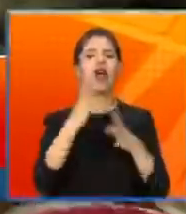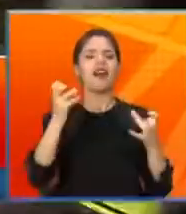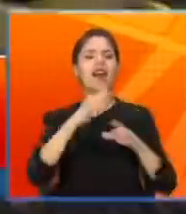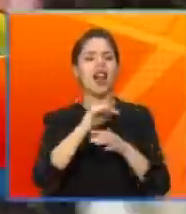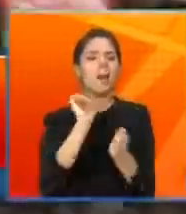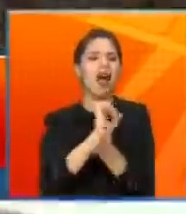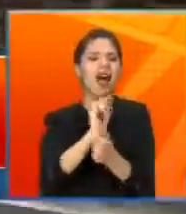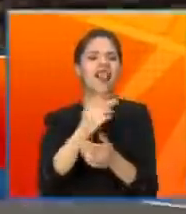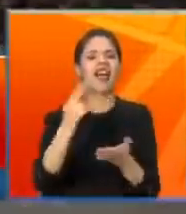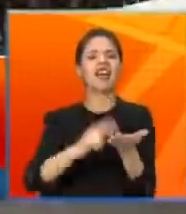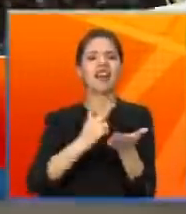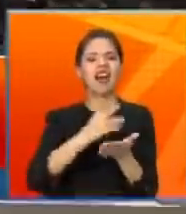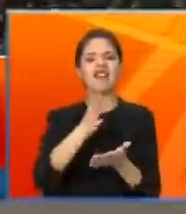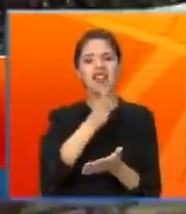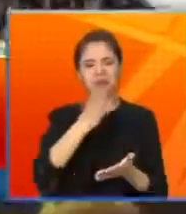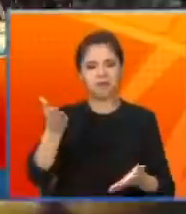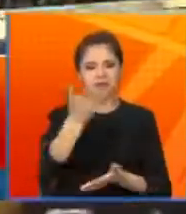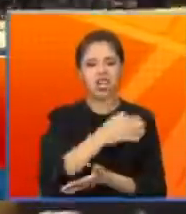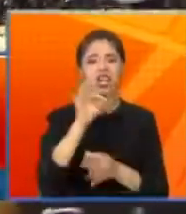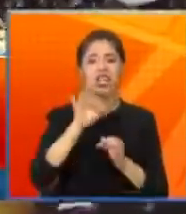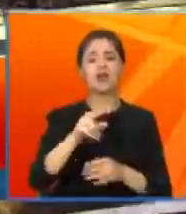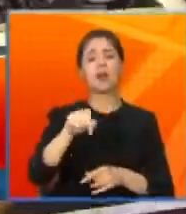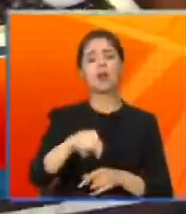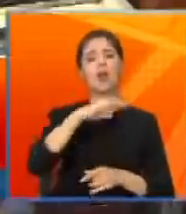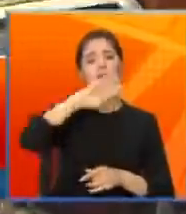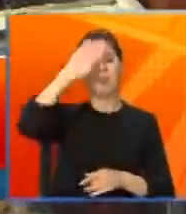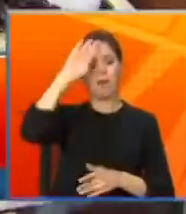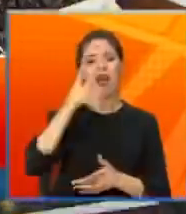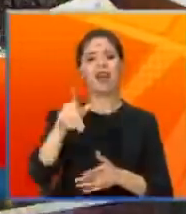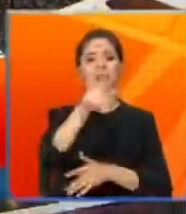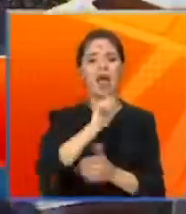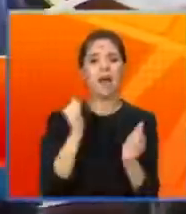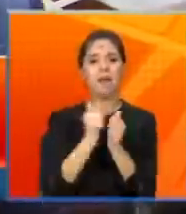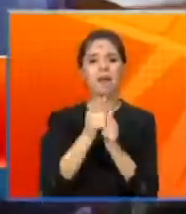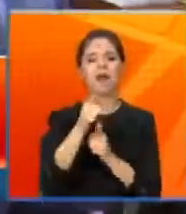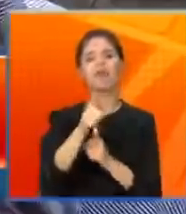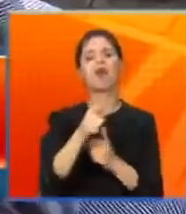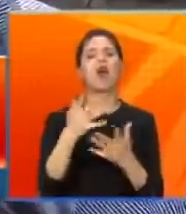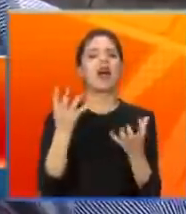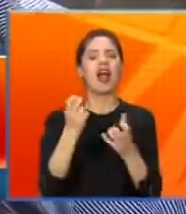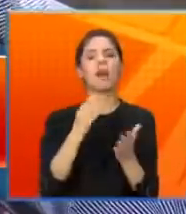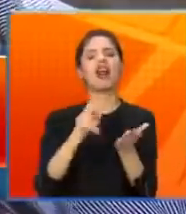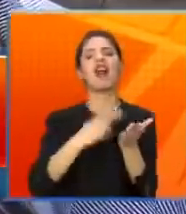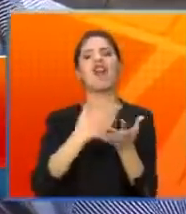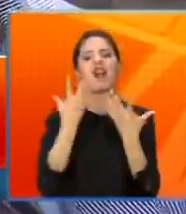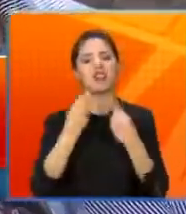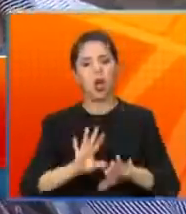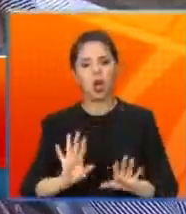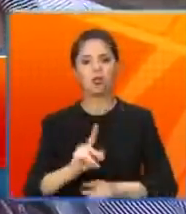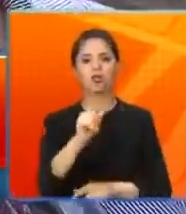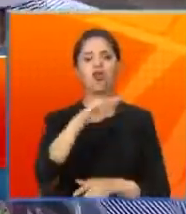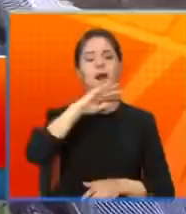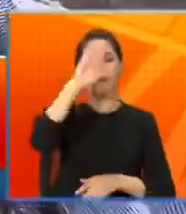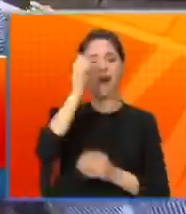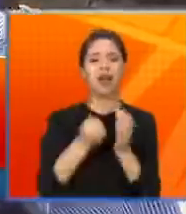kalabalık yapılan kahvaltı vardı ama bu bayram Maalesef bu Es geçilecek olacak